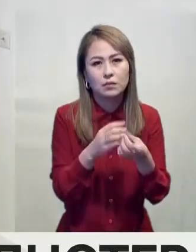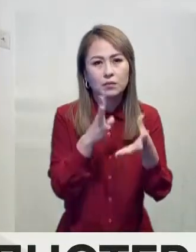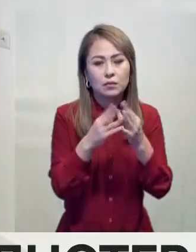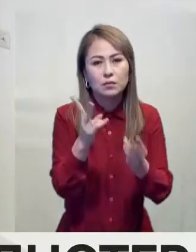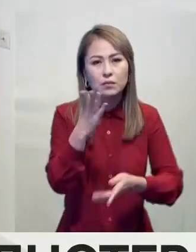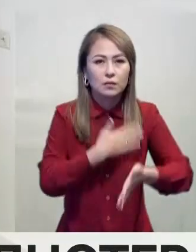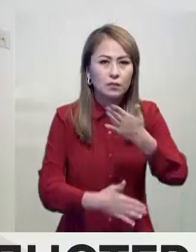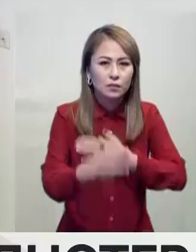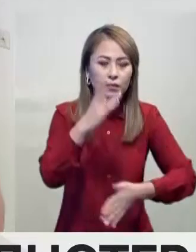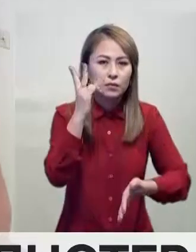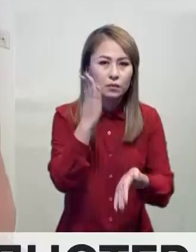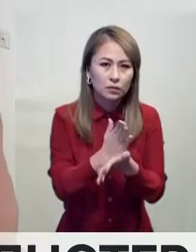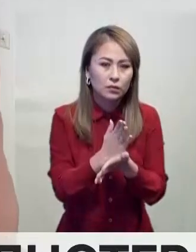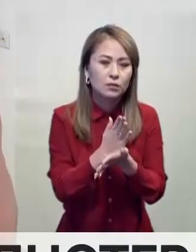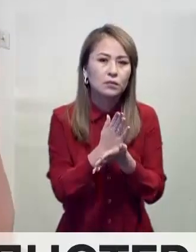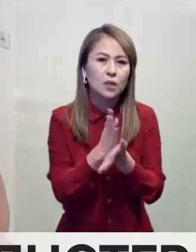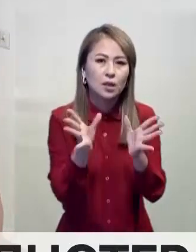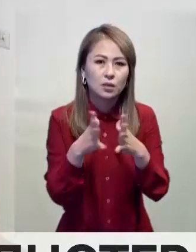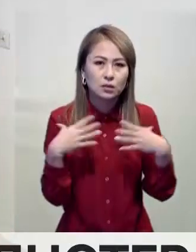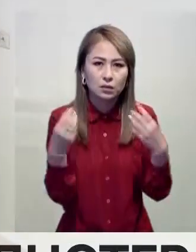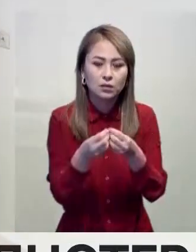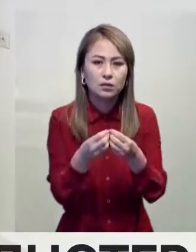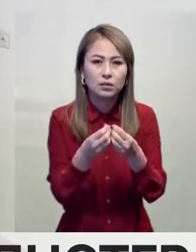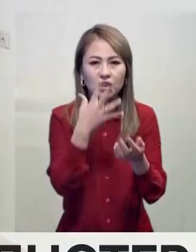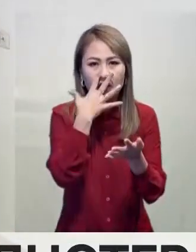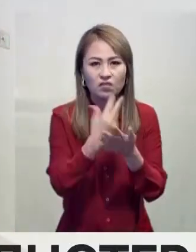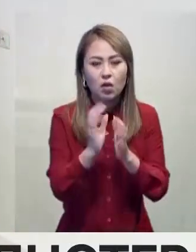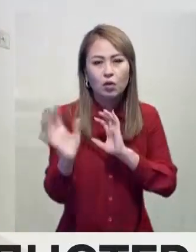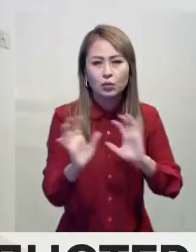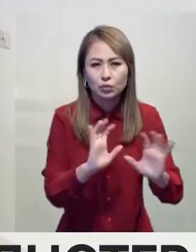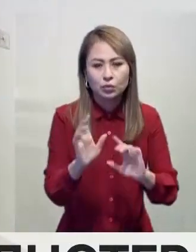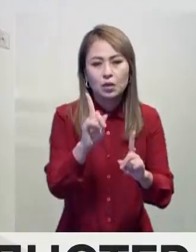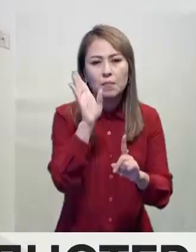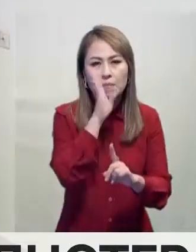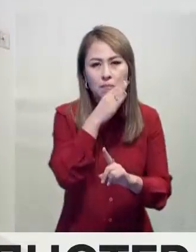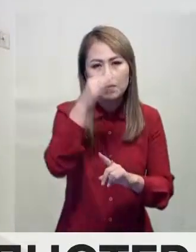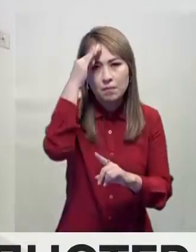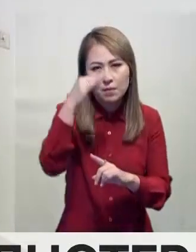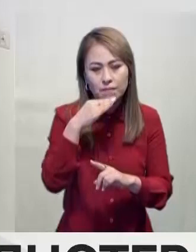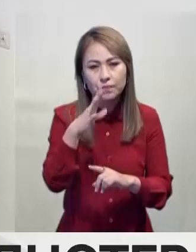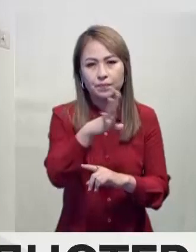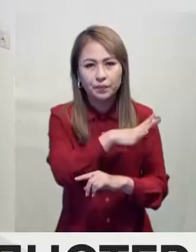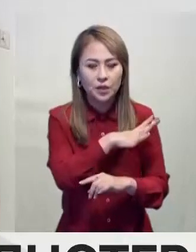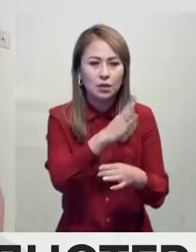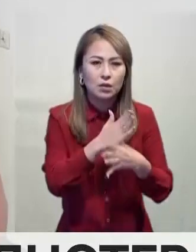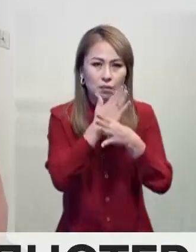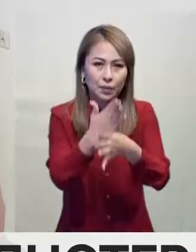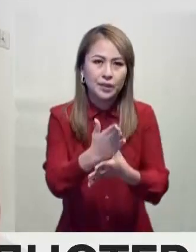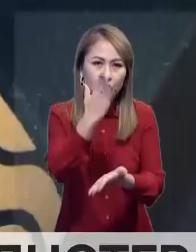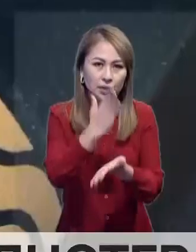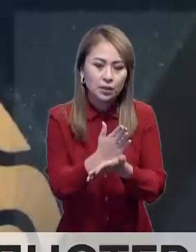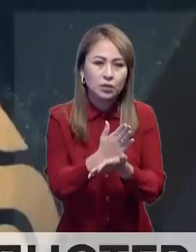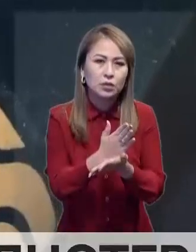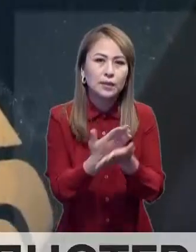бар баласы бар отбасына жаңағы өзінің күтушісіне ата-анасына жаңағы арналған жәрдемақы бар. Оның